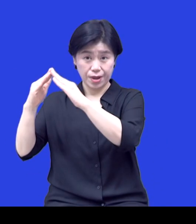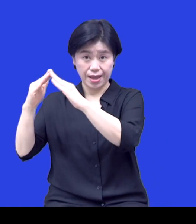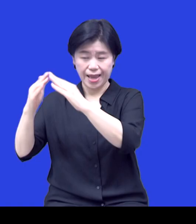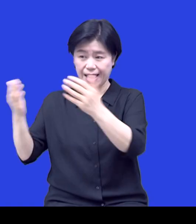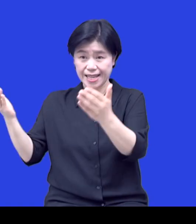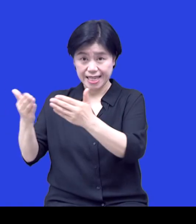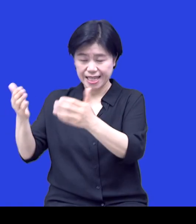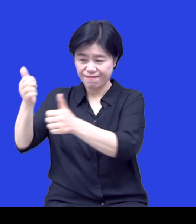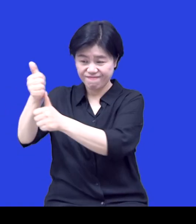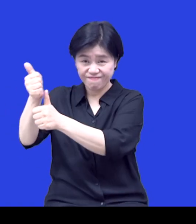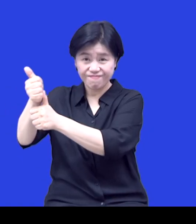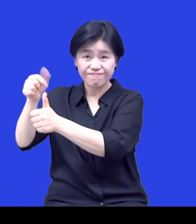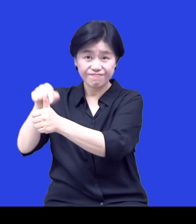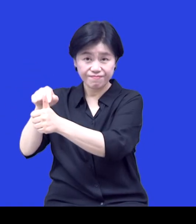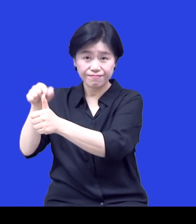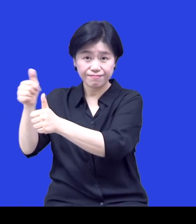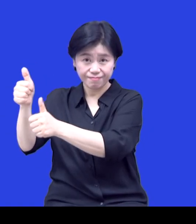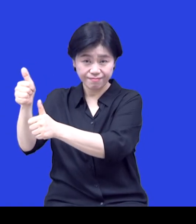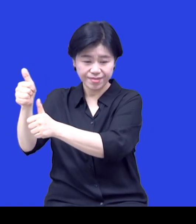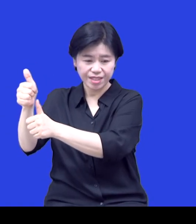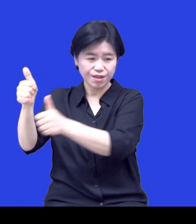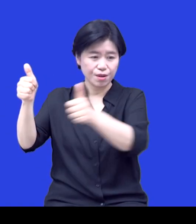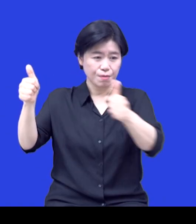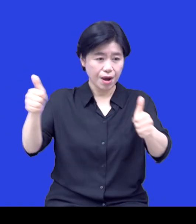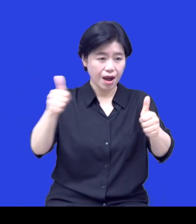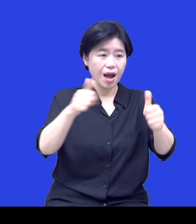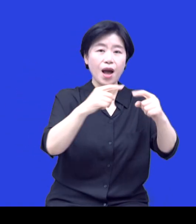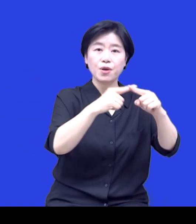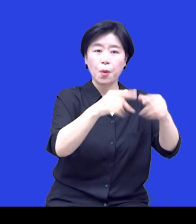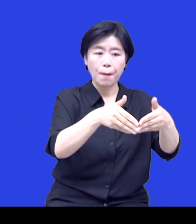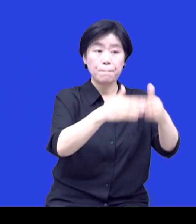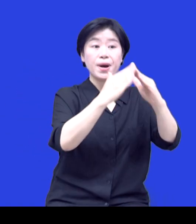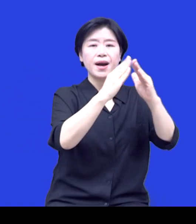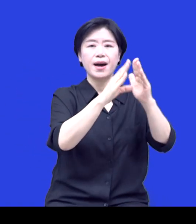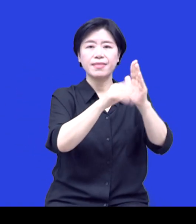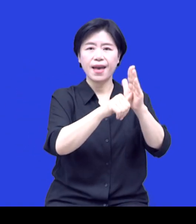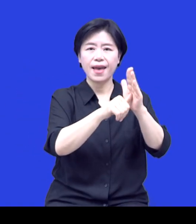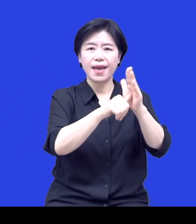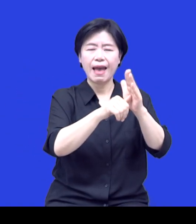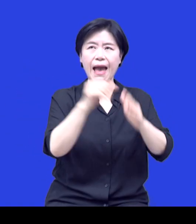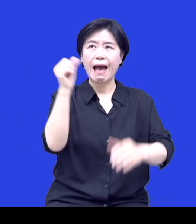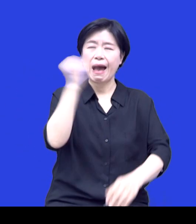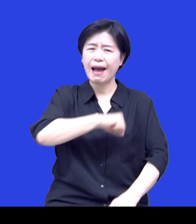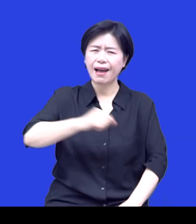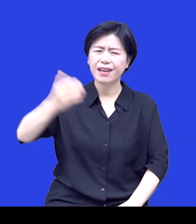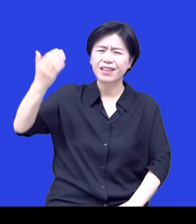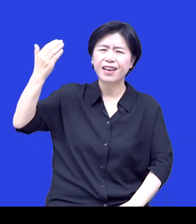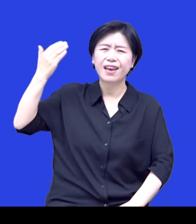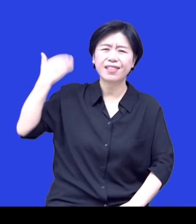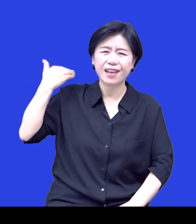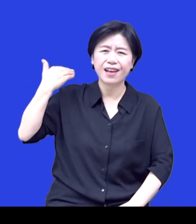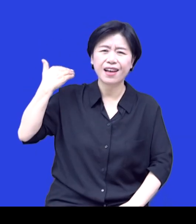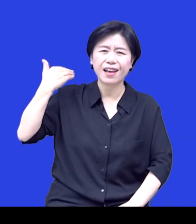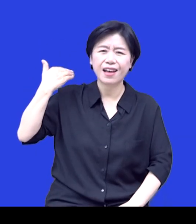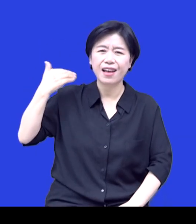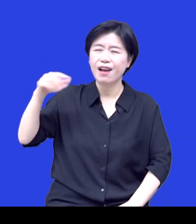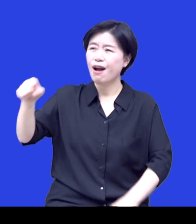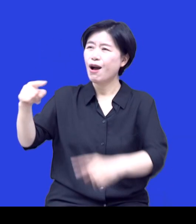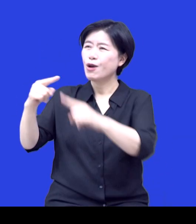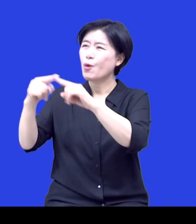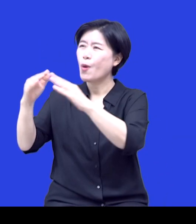동일하게 겪는 경험인데 네. 그 교회가 유명했던 거지 내가 유명했던 게 아니고 네네. 그러니까 삼성그룹 임원이